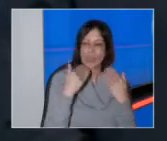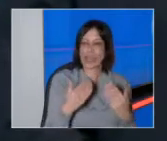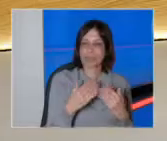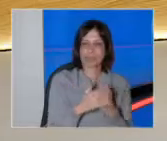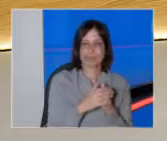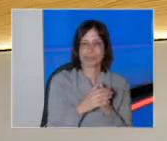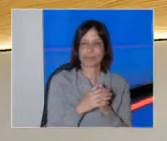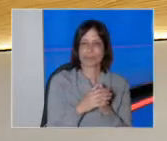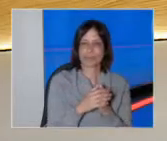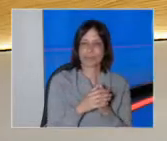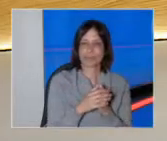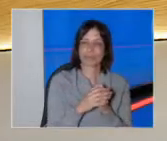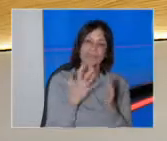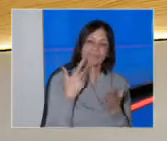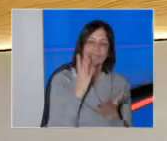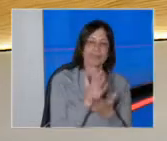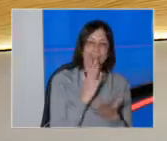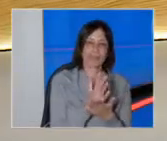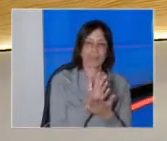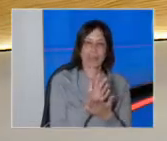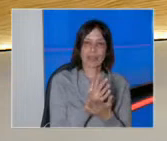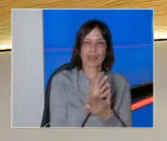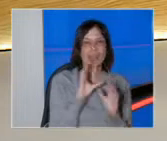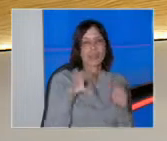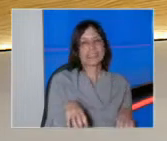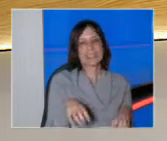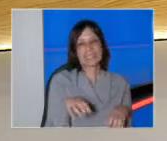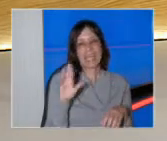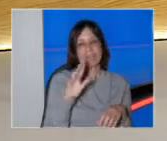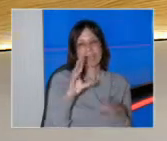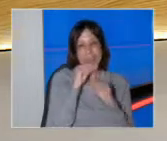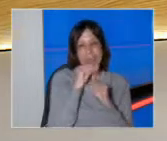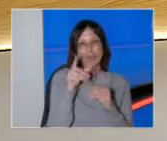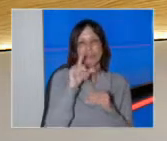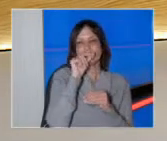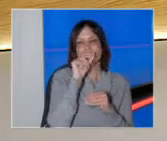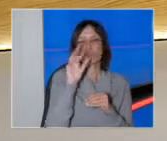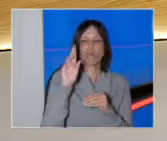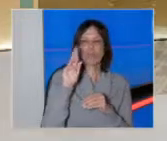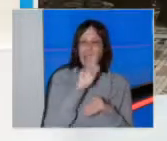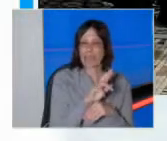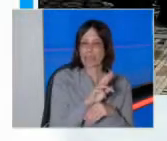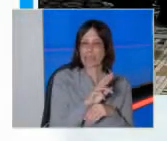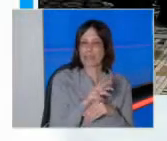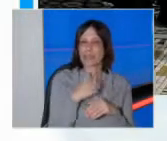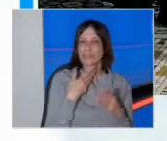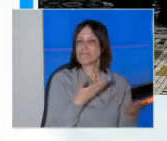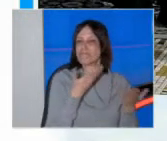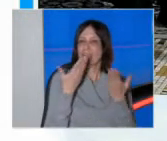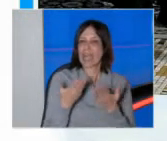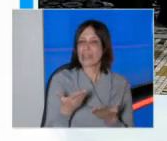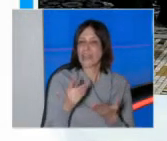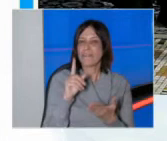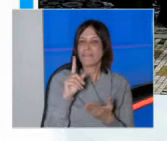לכם. טוב, אם כבר על הנשיא ריבלין עסקינן, אז כך מצייץ ראובן ריבלין. אירחתי היום